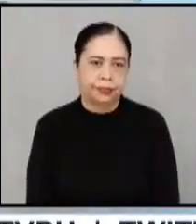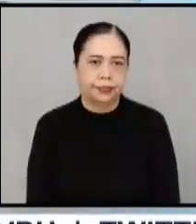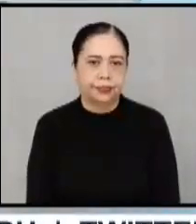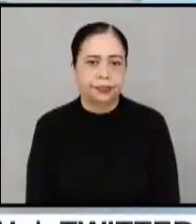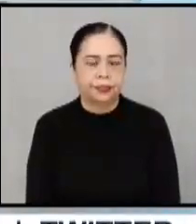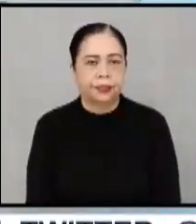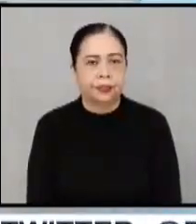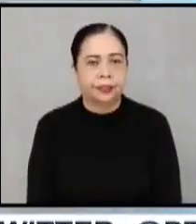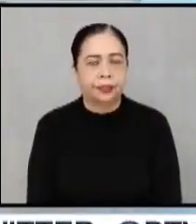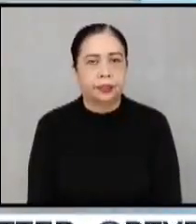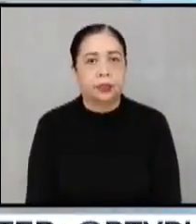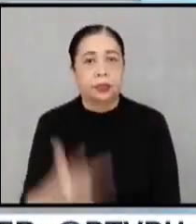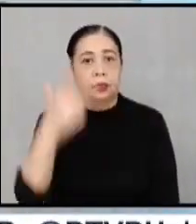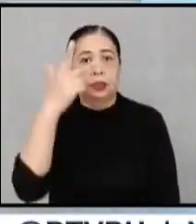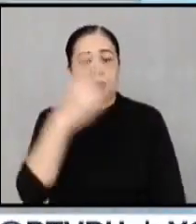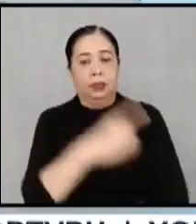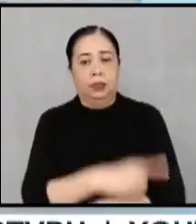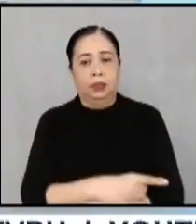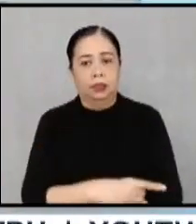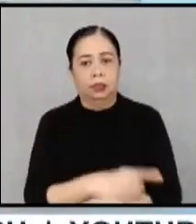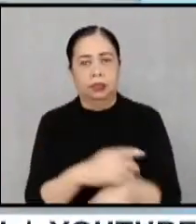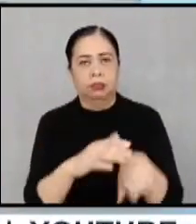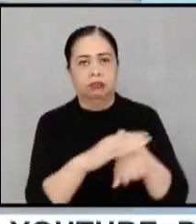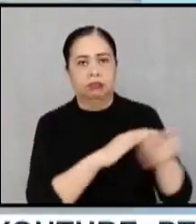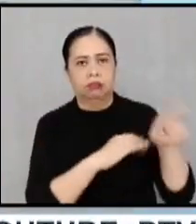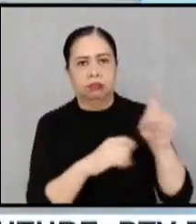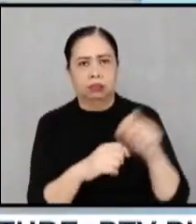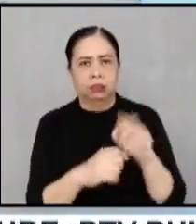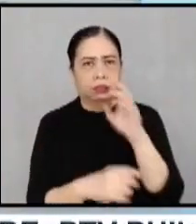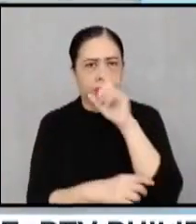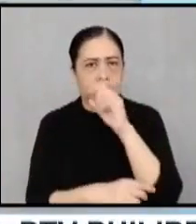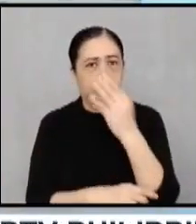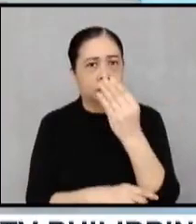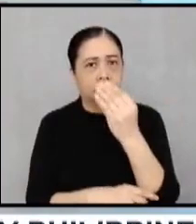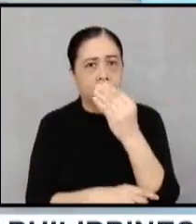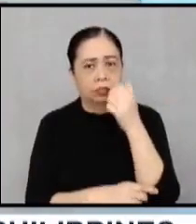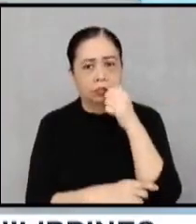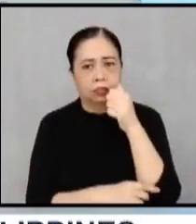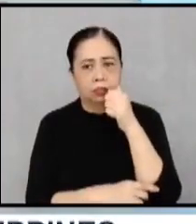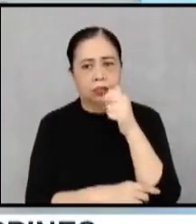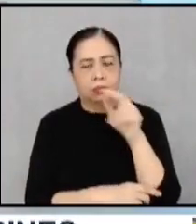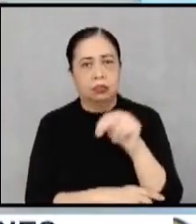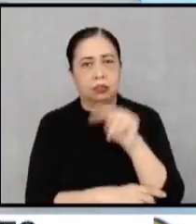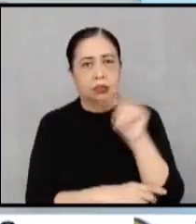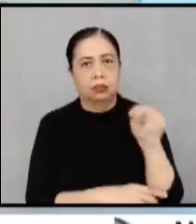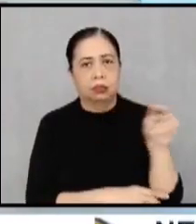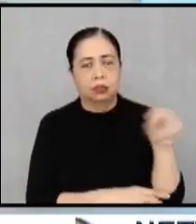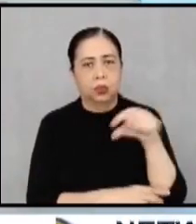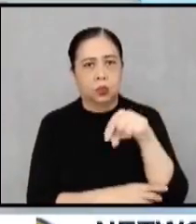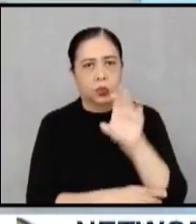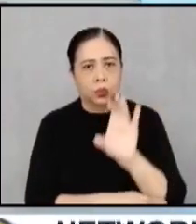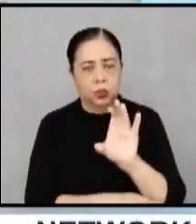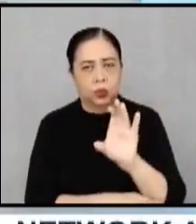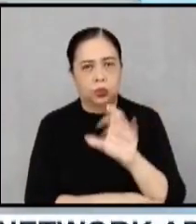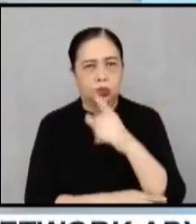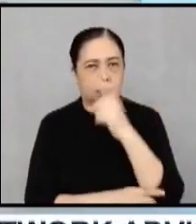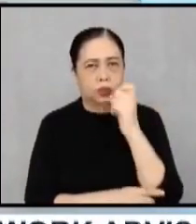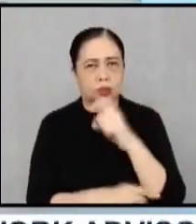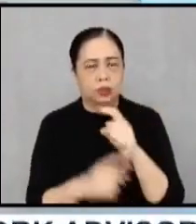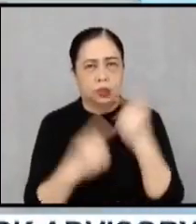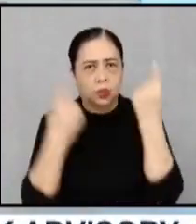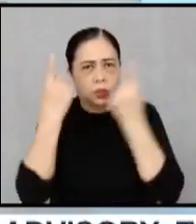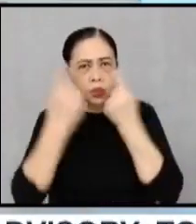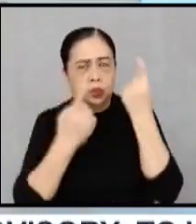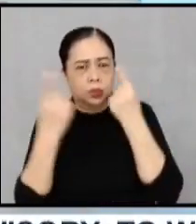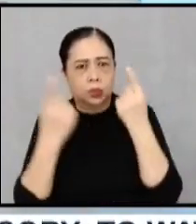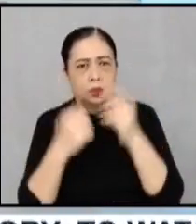Tatlong araw nang naglayas ang isang 14-anyos na babae sa Novariges, Quezon City. Dala na matinding pag-alala, binuksan ng